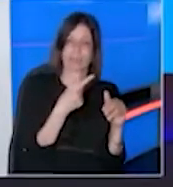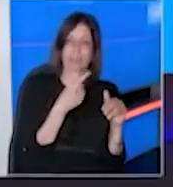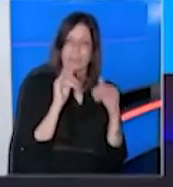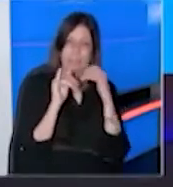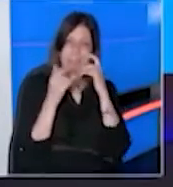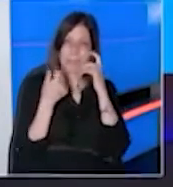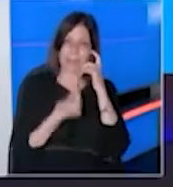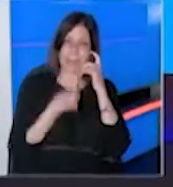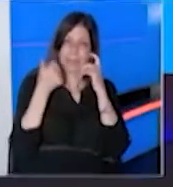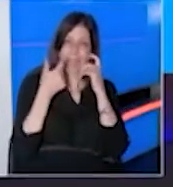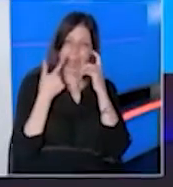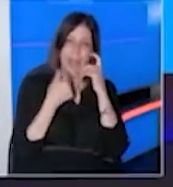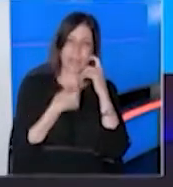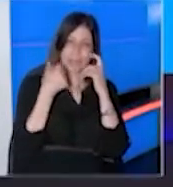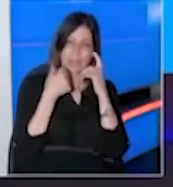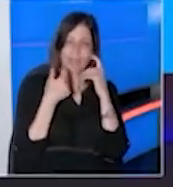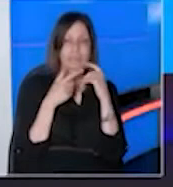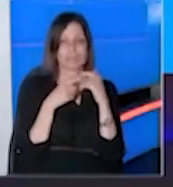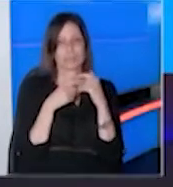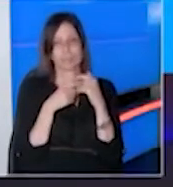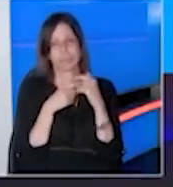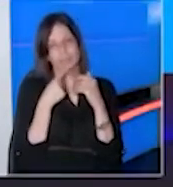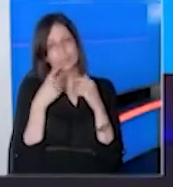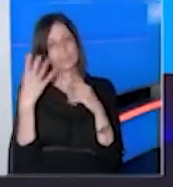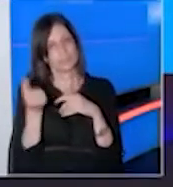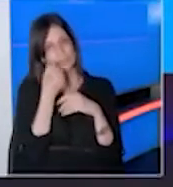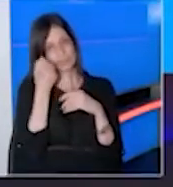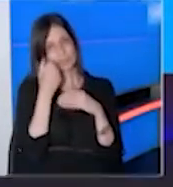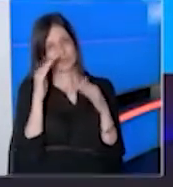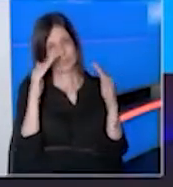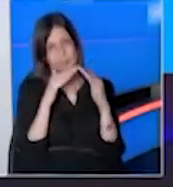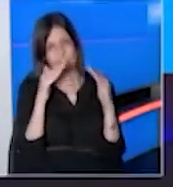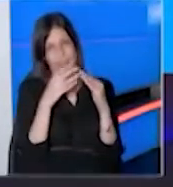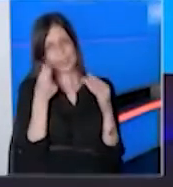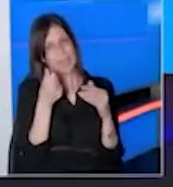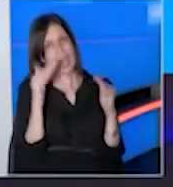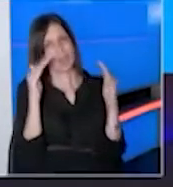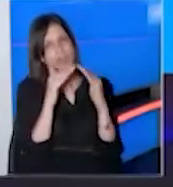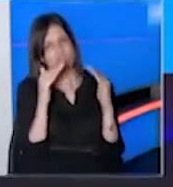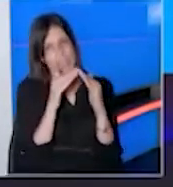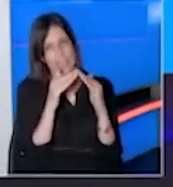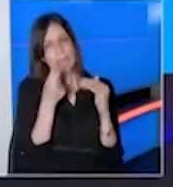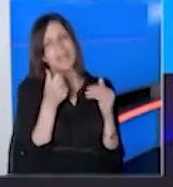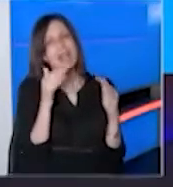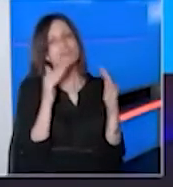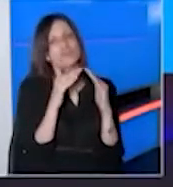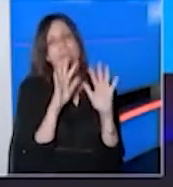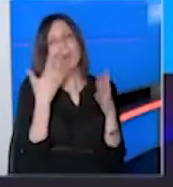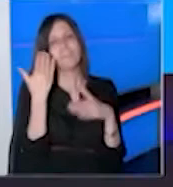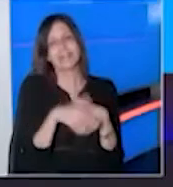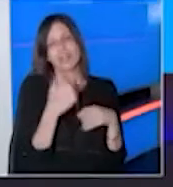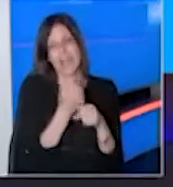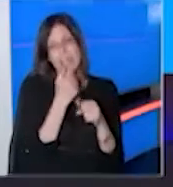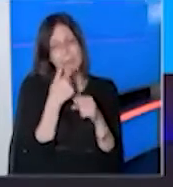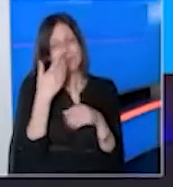עקבין, מנכ"ל המינהל. אמרתי, קח את ה... זה של המשתכן, של... מחיר למשתכן. מחיר למשתכן. מחיר למשתכן, מה הוא בסוף עשה? הוא בא